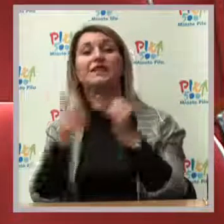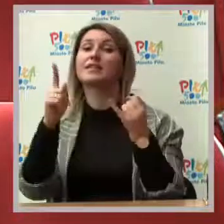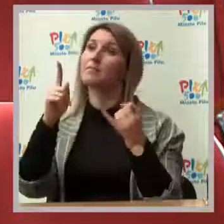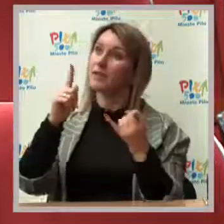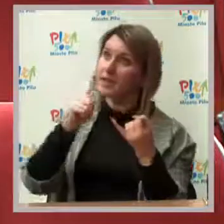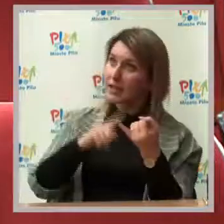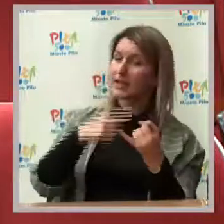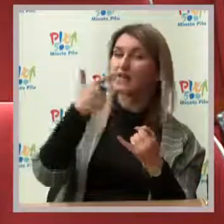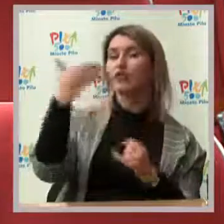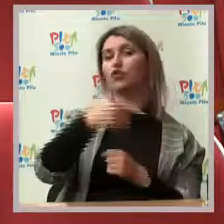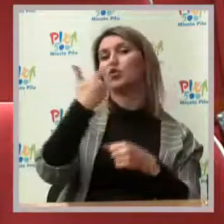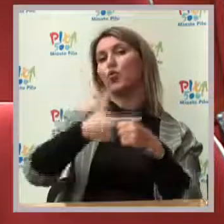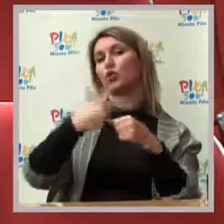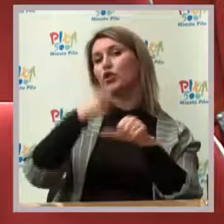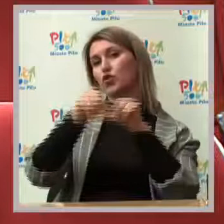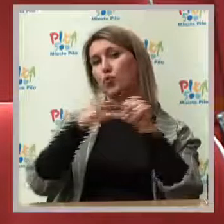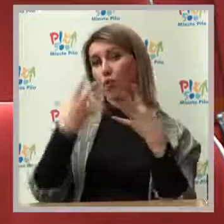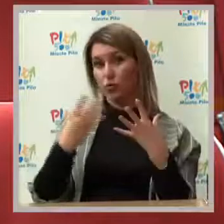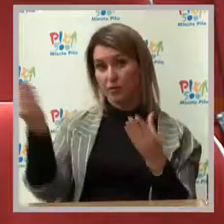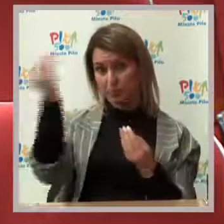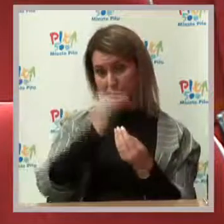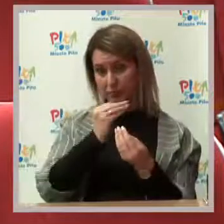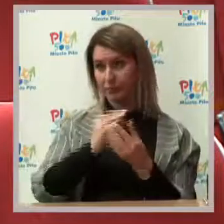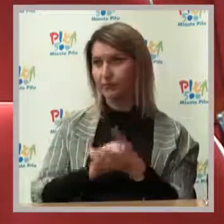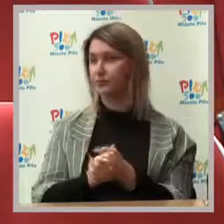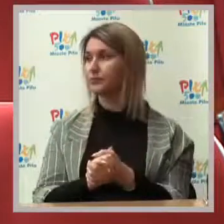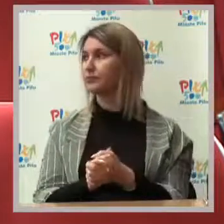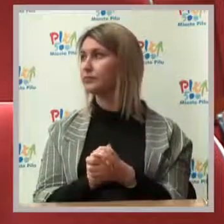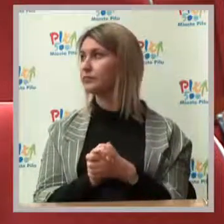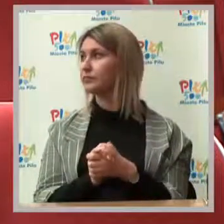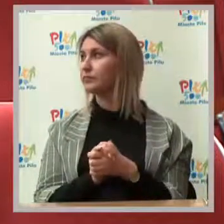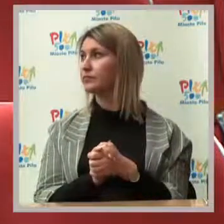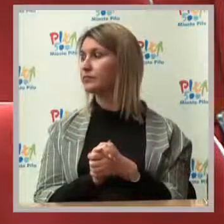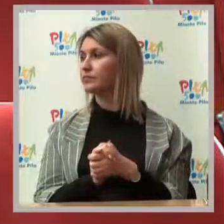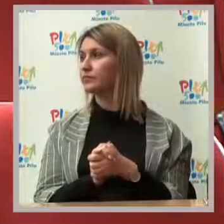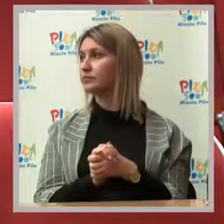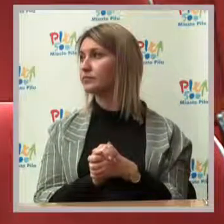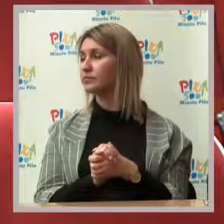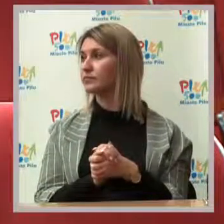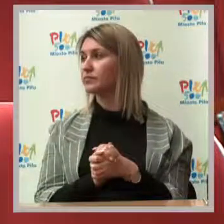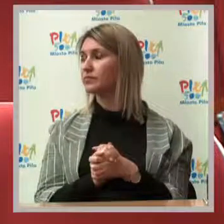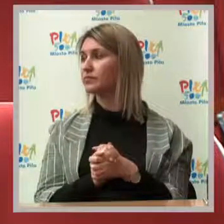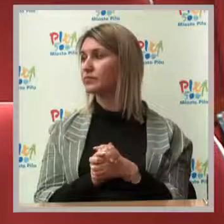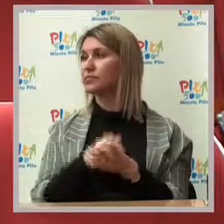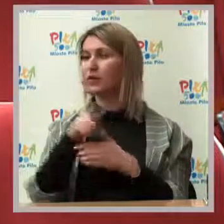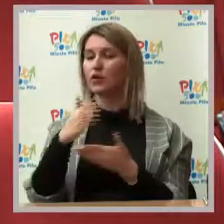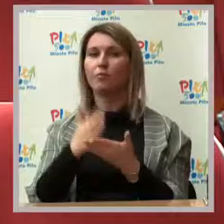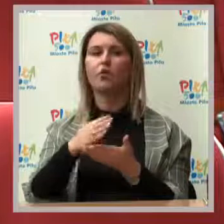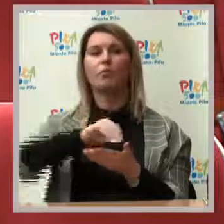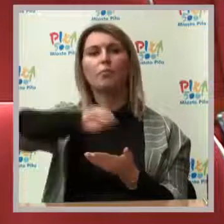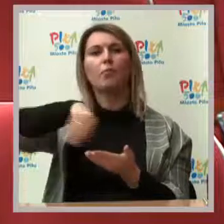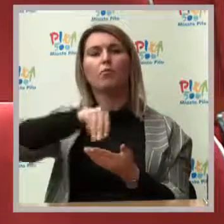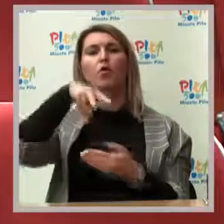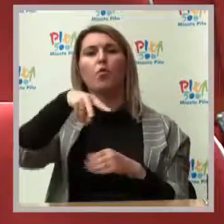2020. Wynikają one przede wszystkim, a właściwie tylko, jeżeli chodzi o dochody majątkowe, z podpisanych już umów